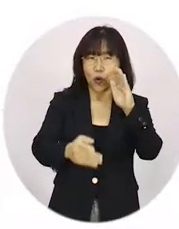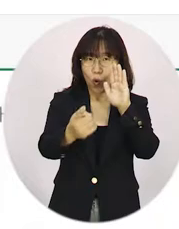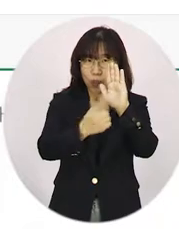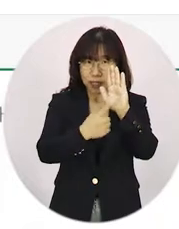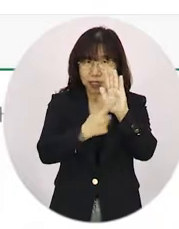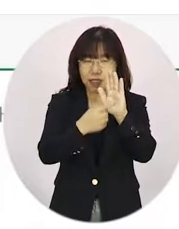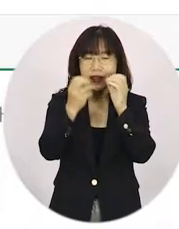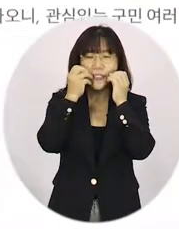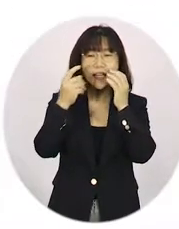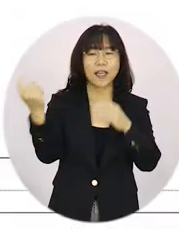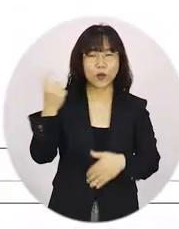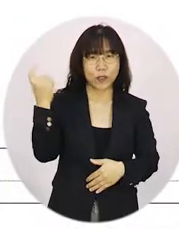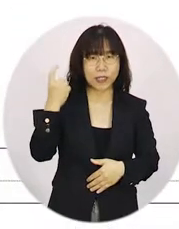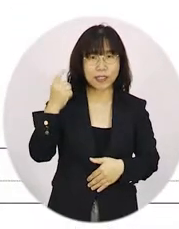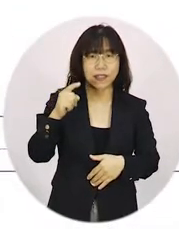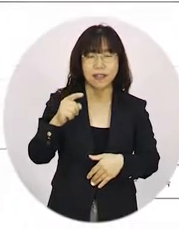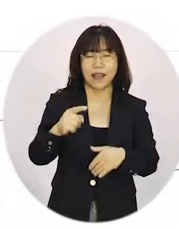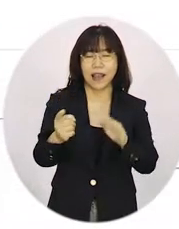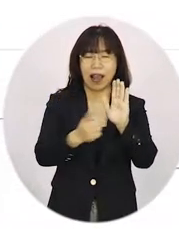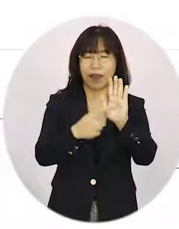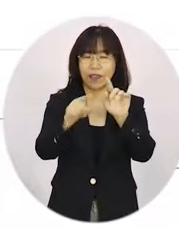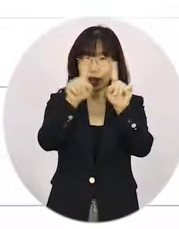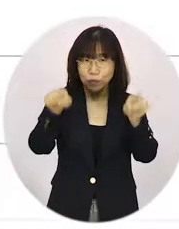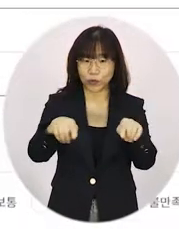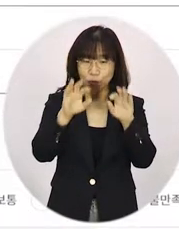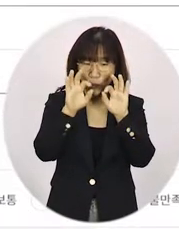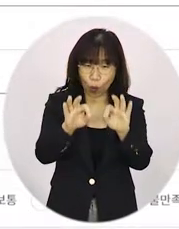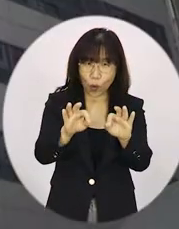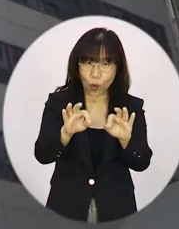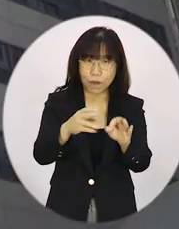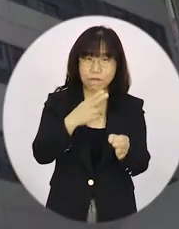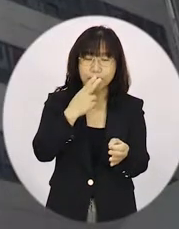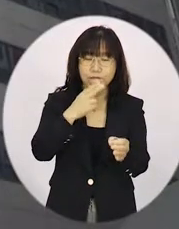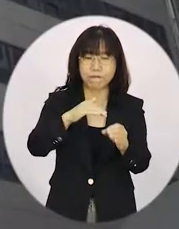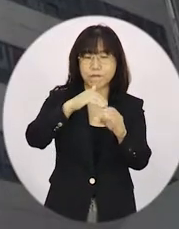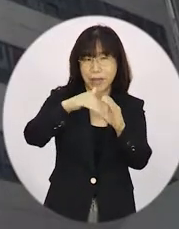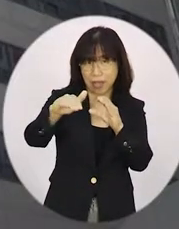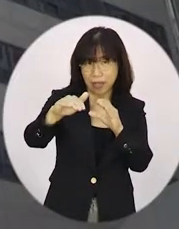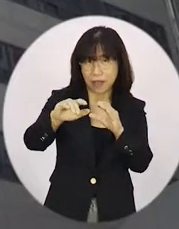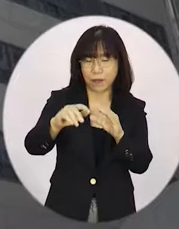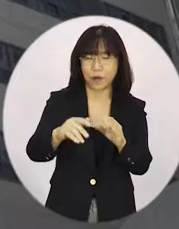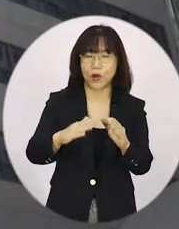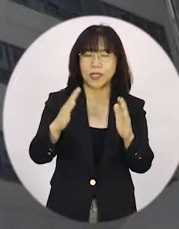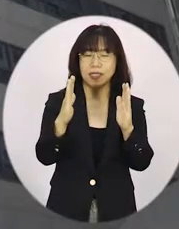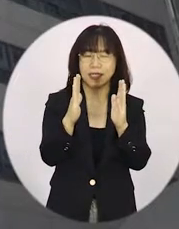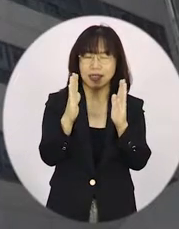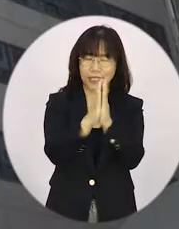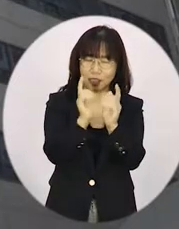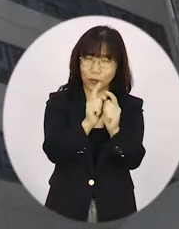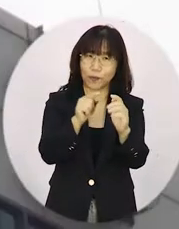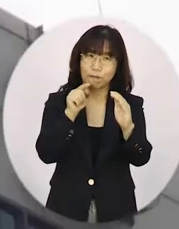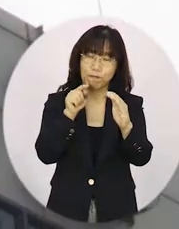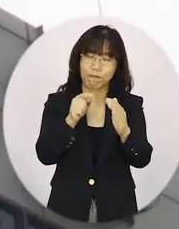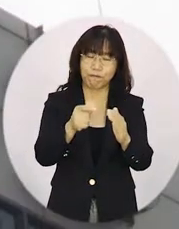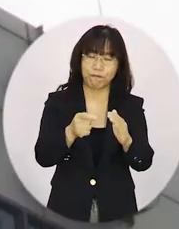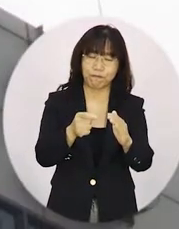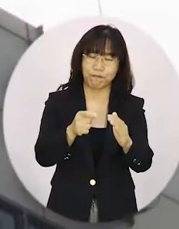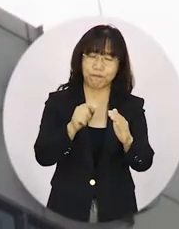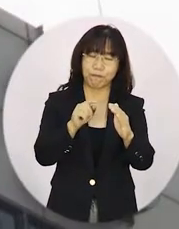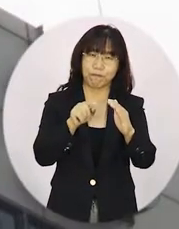공지 새소식에 있는 안내문을 확인한 후 전자우편이나 강서구청 도시계획과에 방문 제출하면